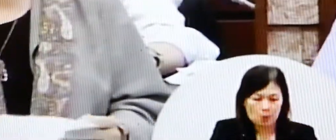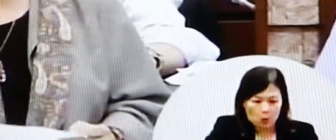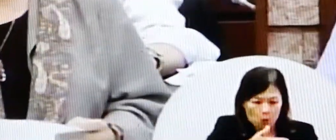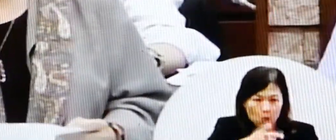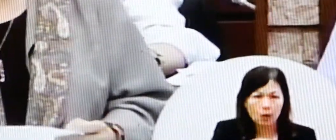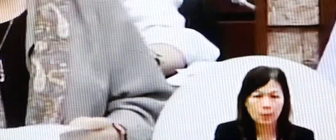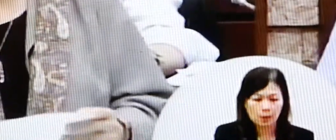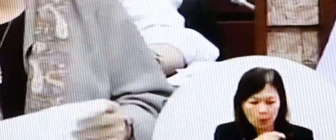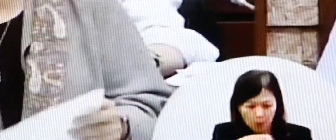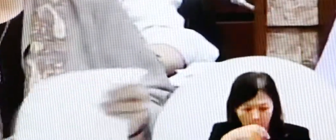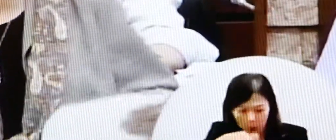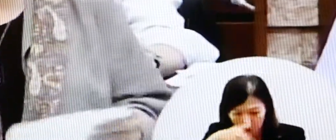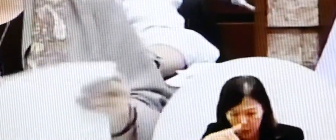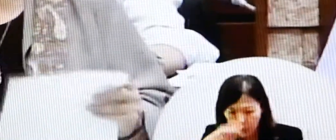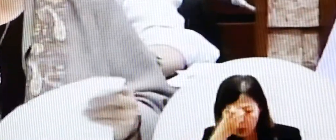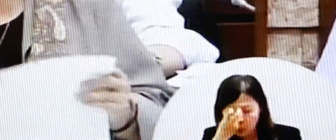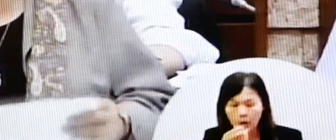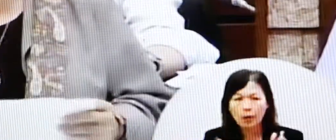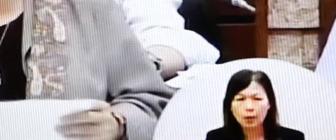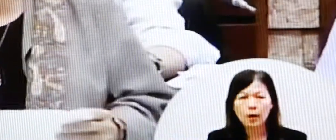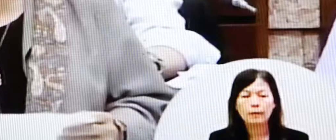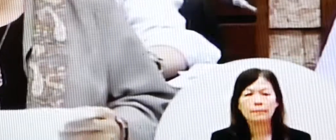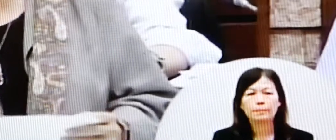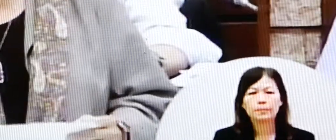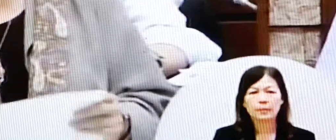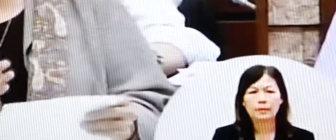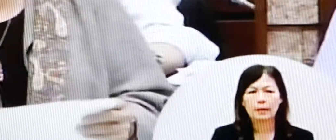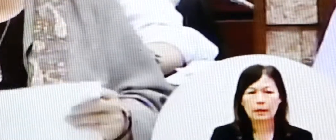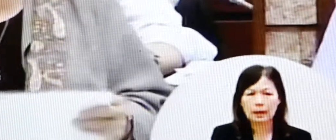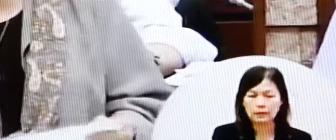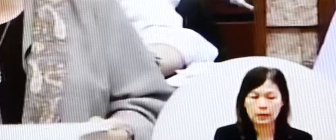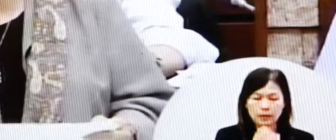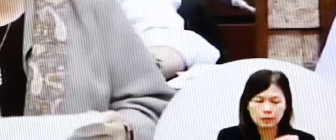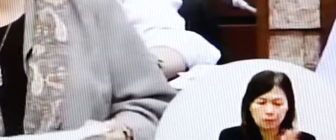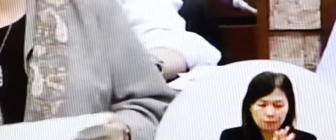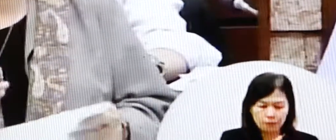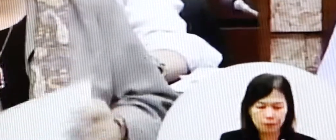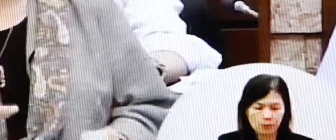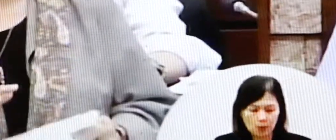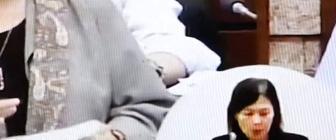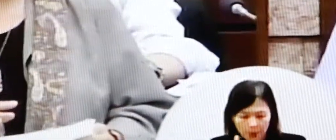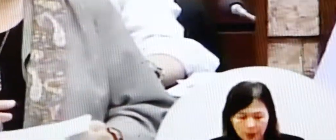在这个部分，哦，能够配套措施做得很好啊，能够像刘议员